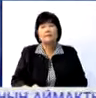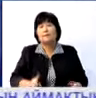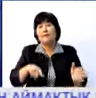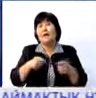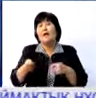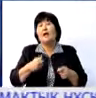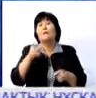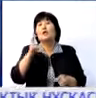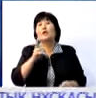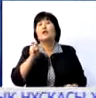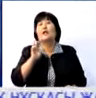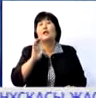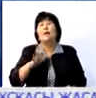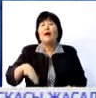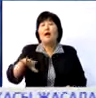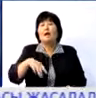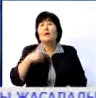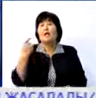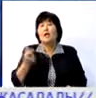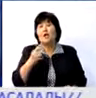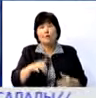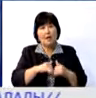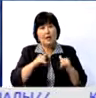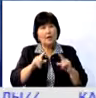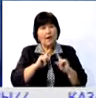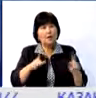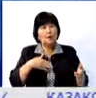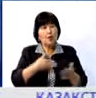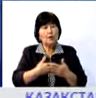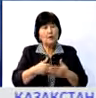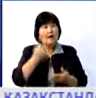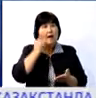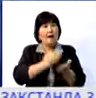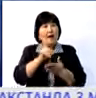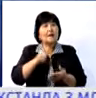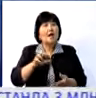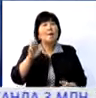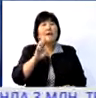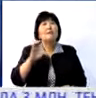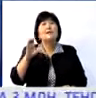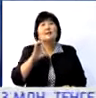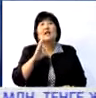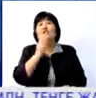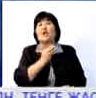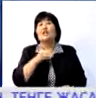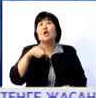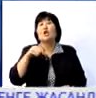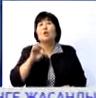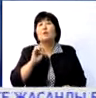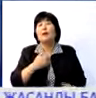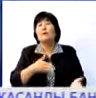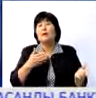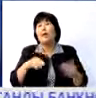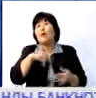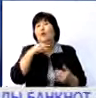қала әкімі Нұрлыбек Нәлібаев аймақтың әлеуметтік экономикалық дамуына айрықша үлес қосқан ардагерлер Баянбай Сыздықов пен Шахизат Төребаевты қабылдап